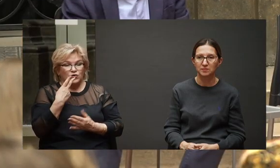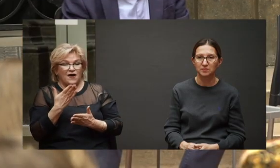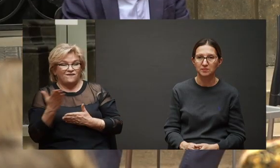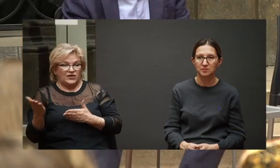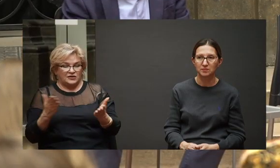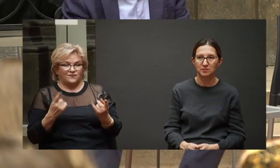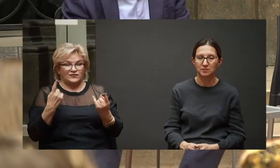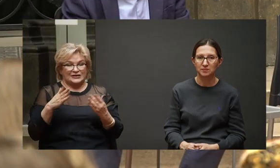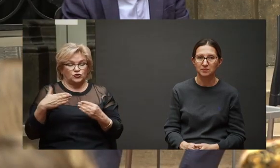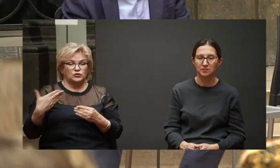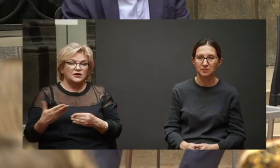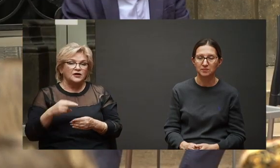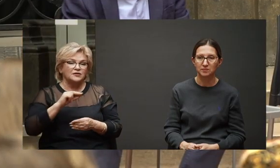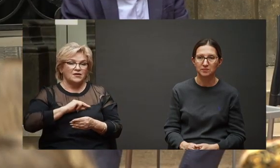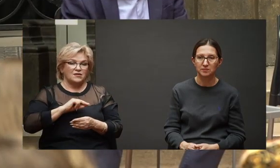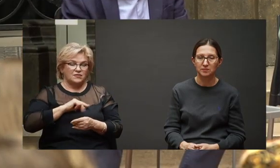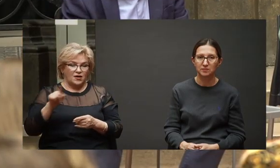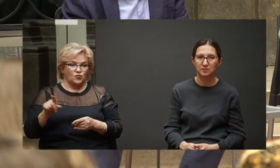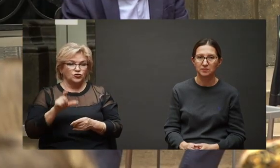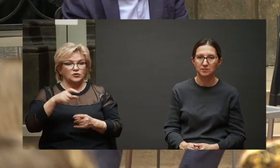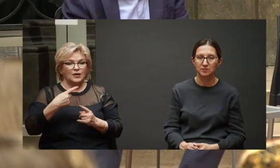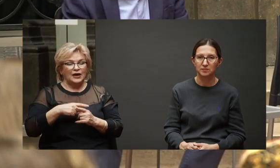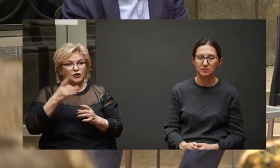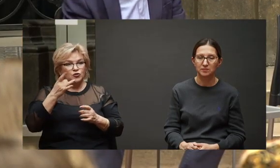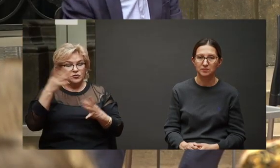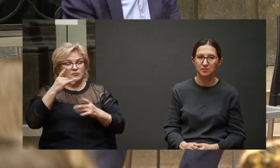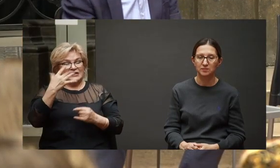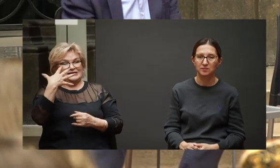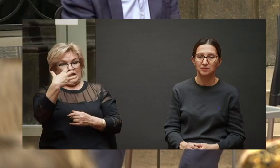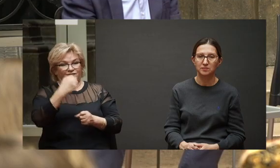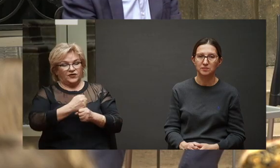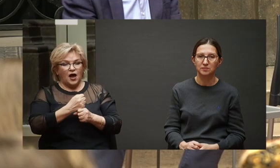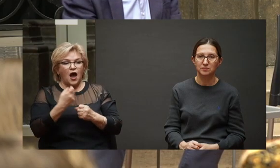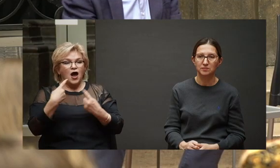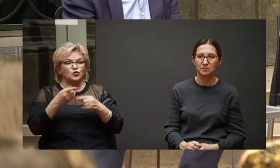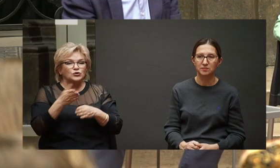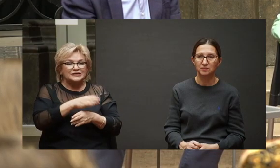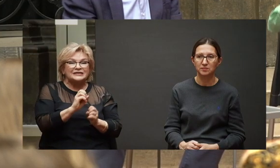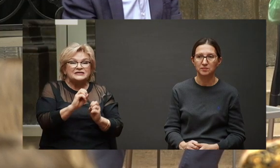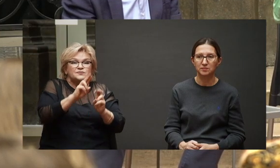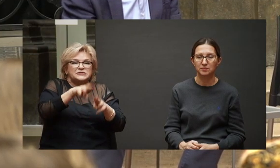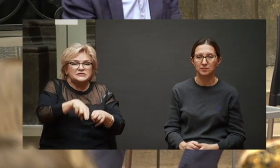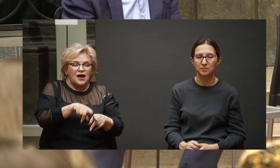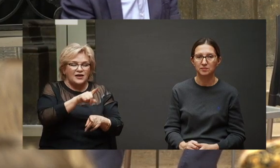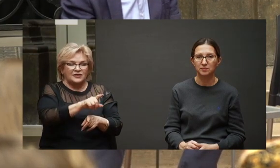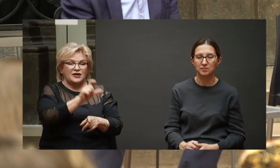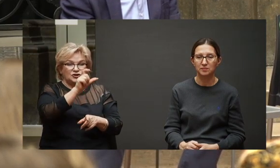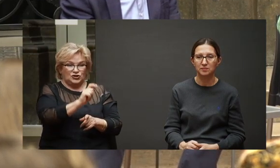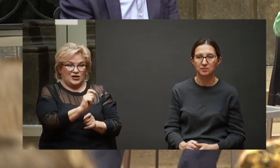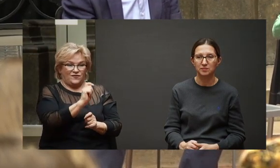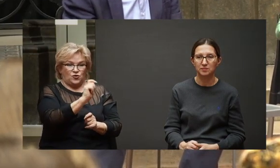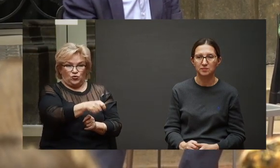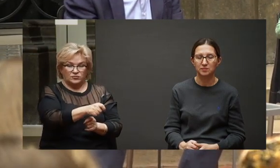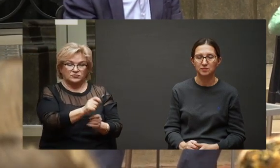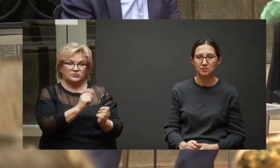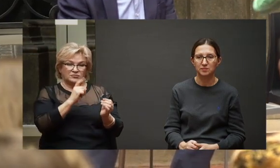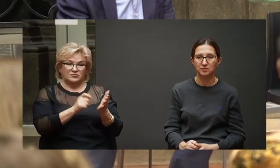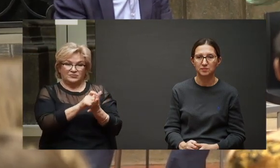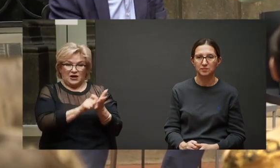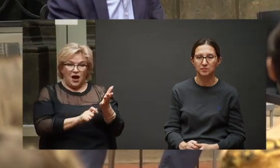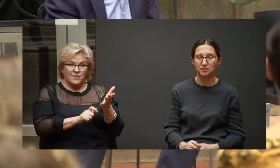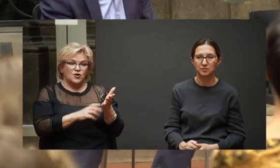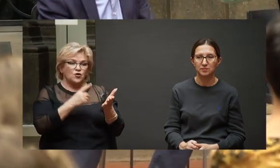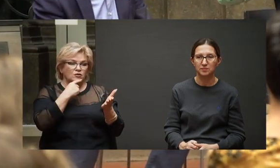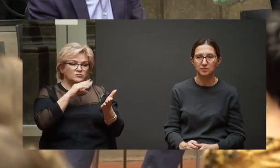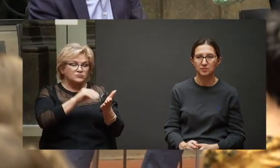одной стороны работают с людьми, которые спонтанно делали селфи, с другой стороны специально выдают человеку на входе камеру,